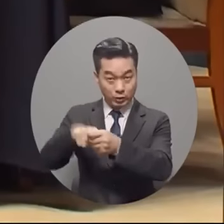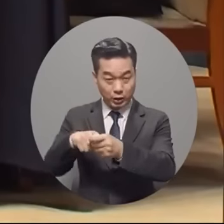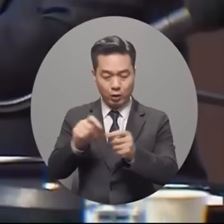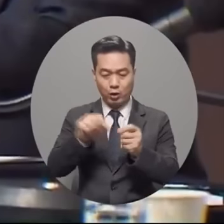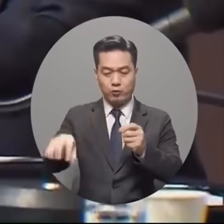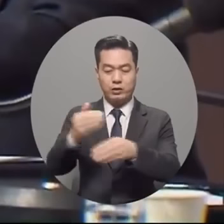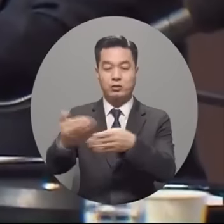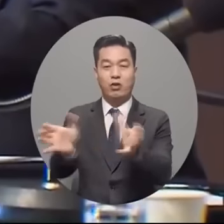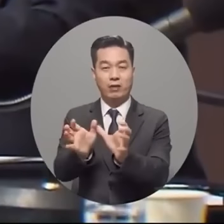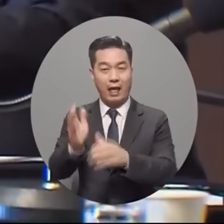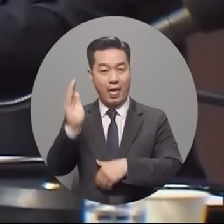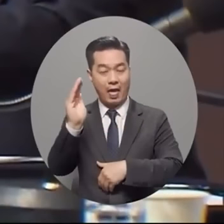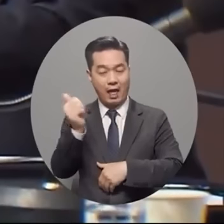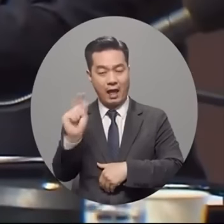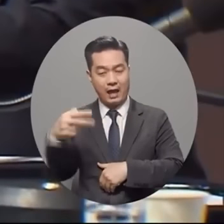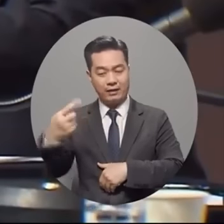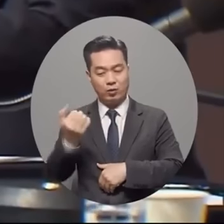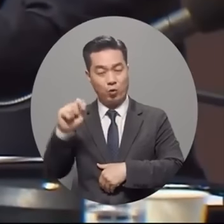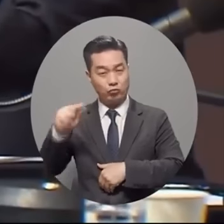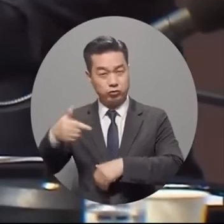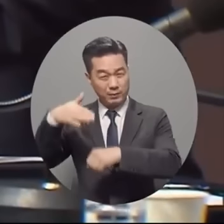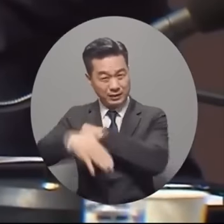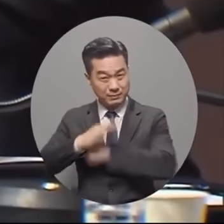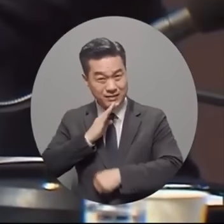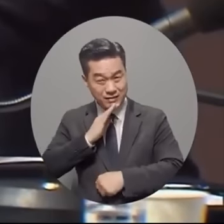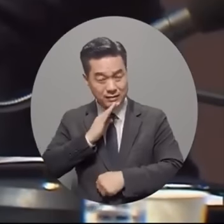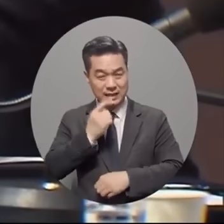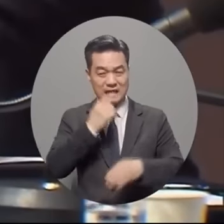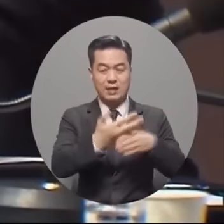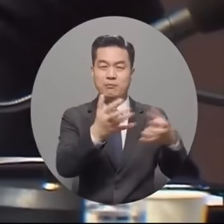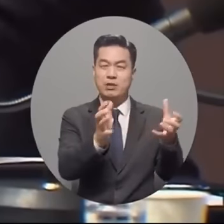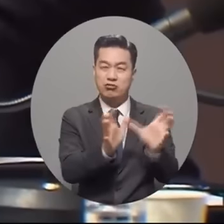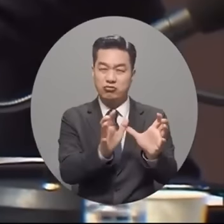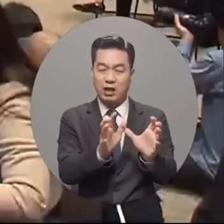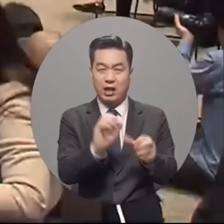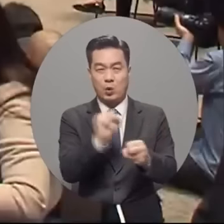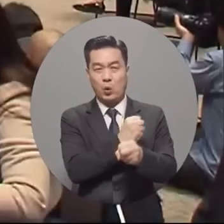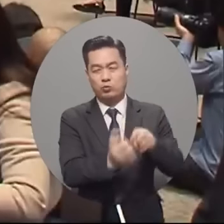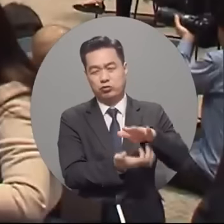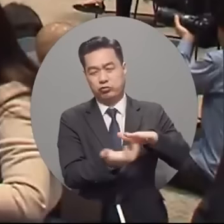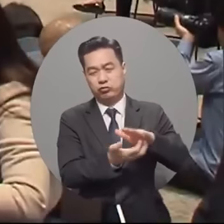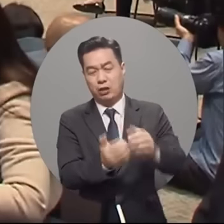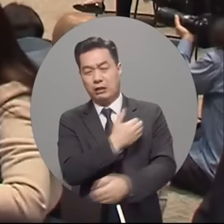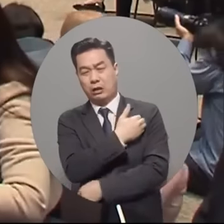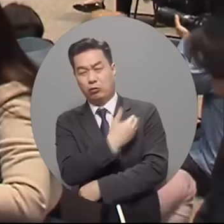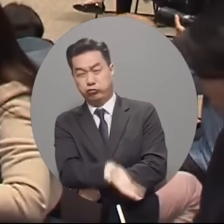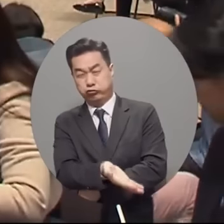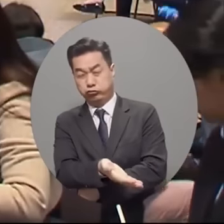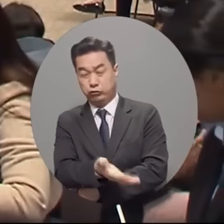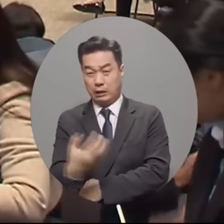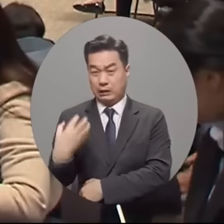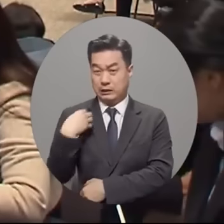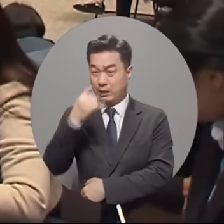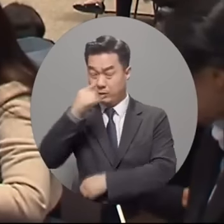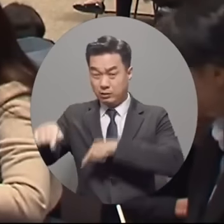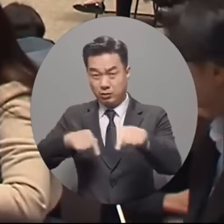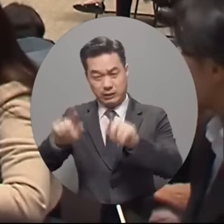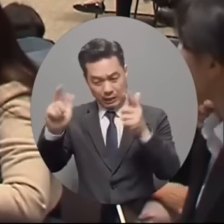한동 훈식 정치하는 물음엔 민주당의 꼼수가 현실화하고 그냥 두는게 책임 있는 정치고